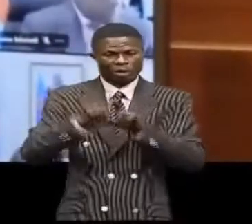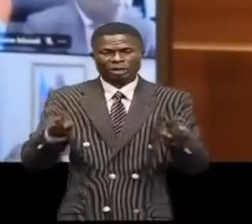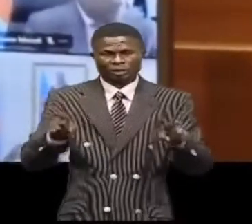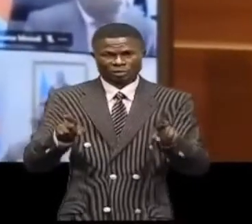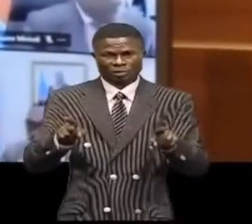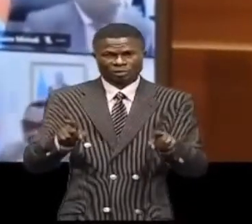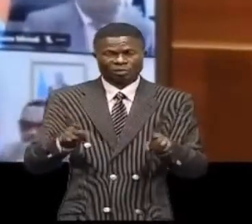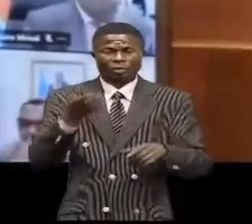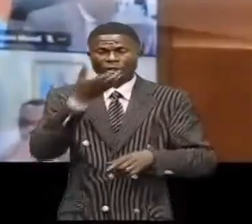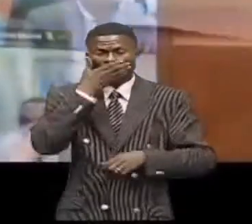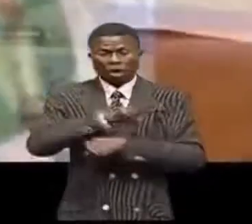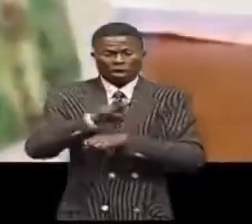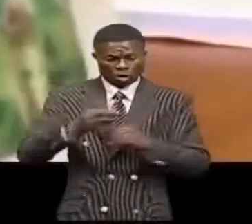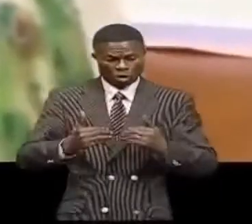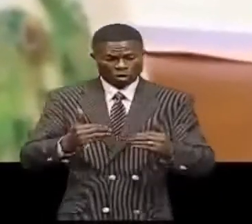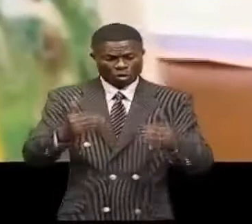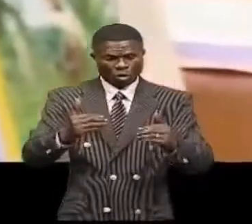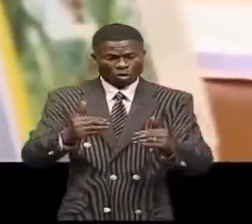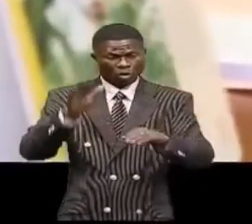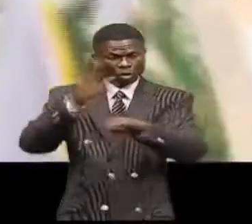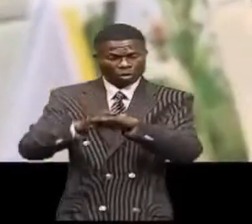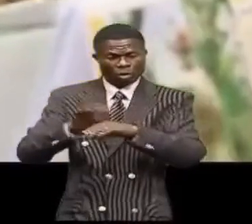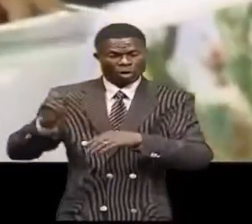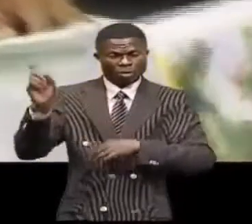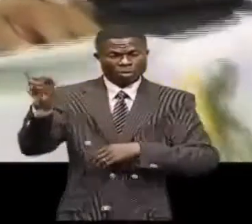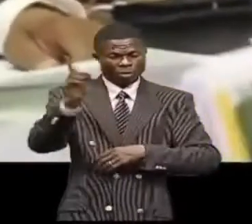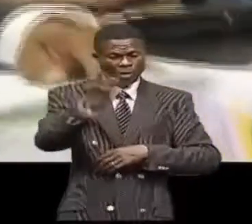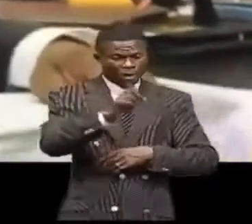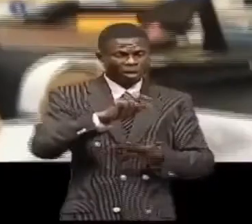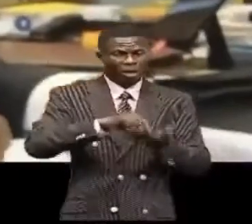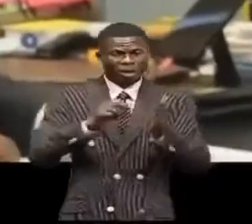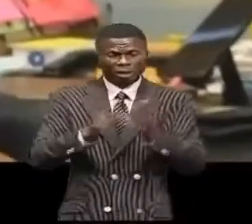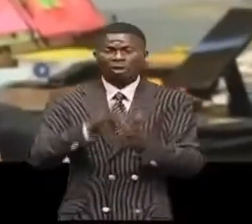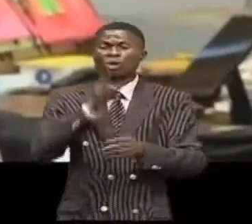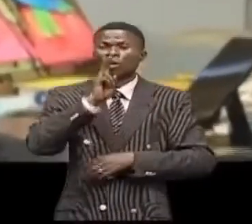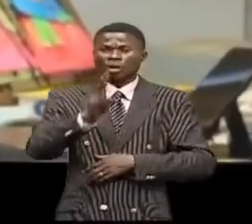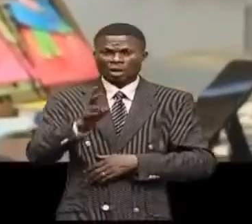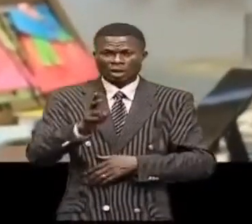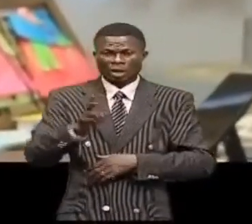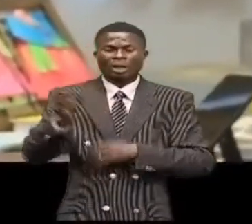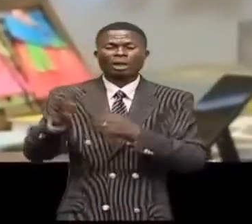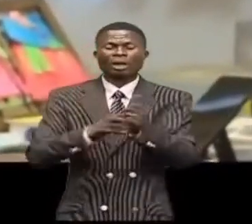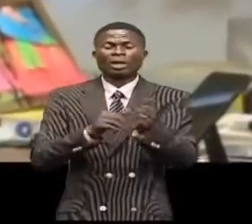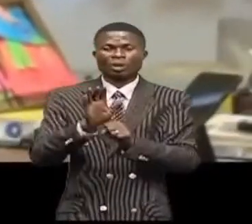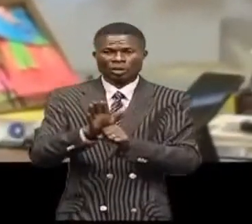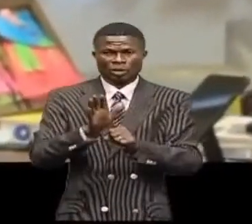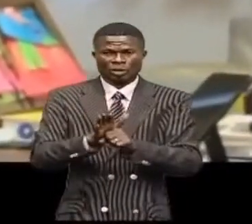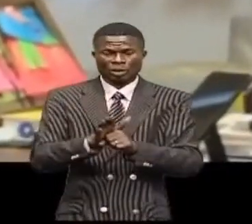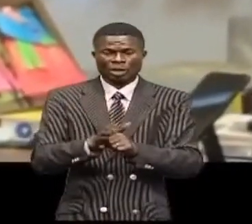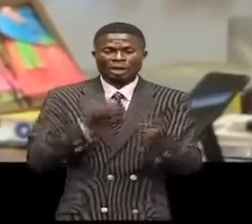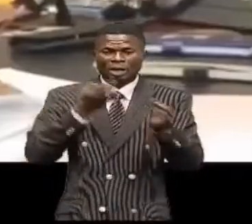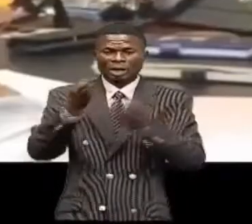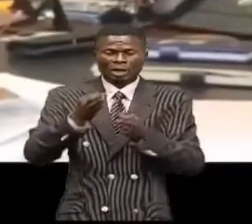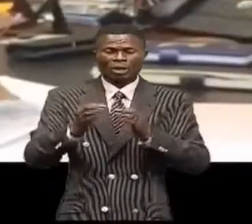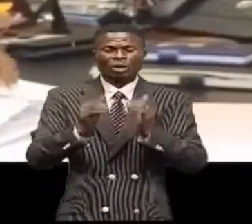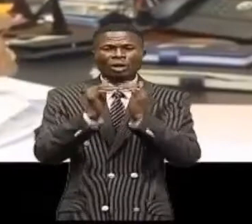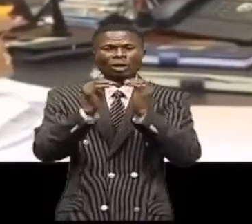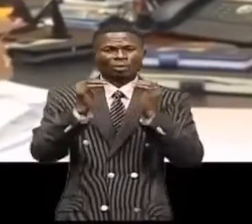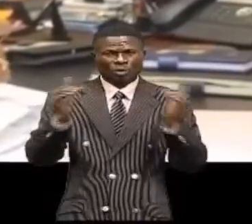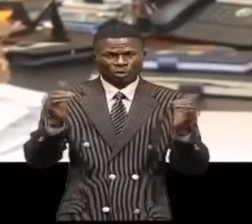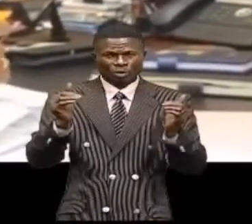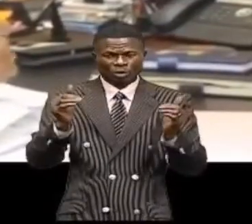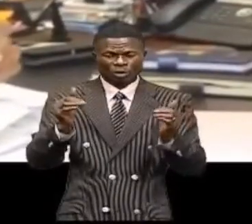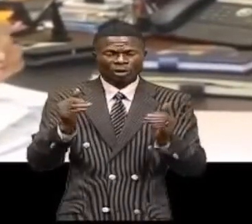le coronavirus continue à circuler dans le pays, sa sévérité s'amenuise davantage et s'est traduit par une stabilisation du taux